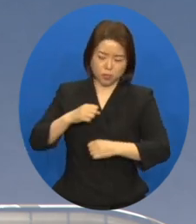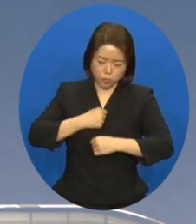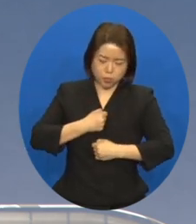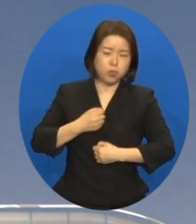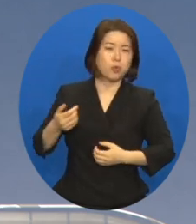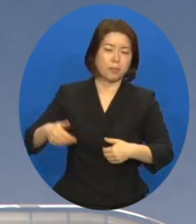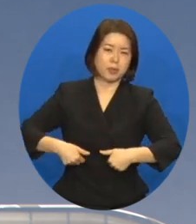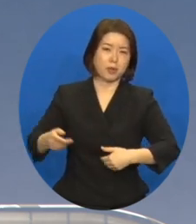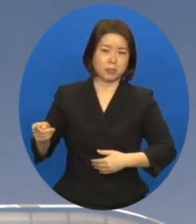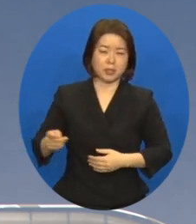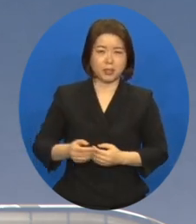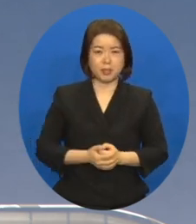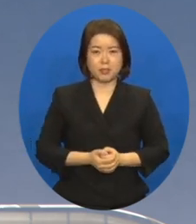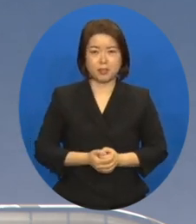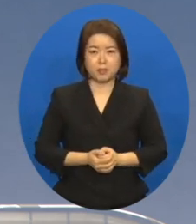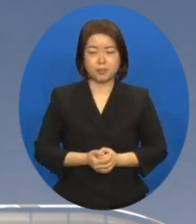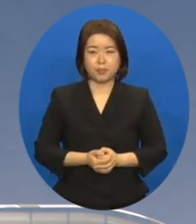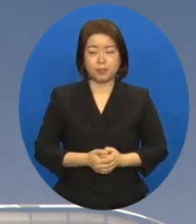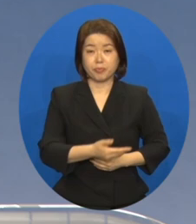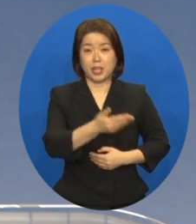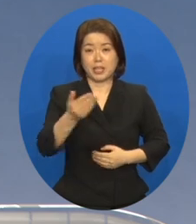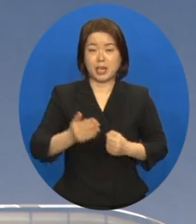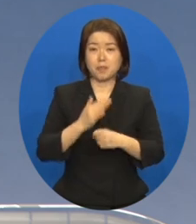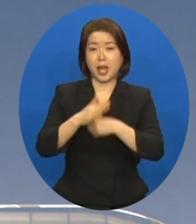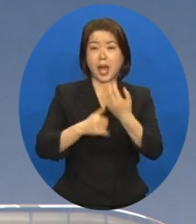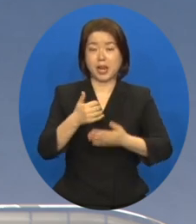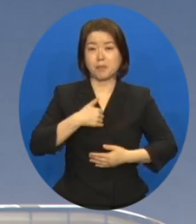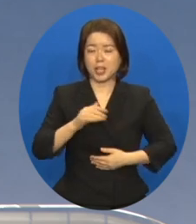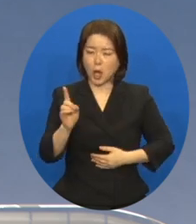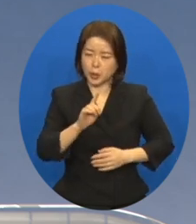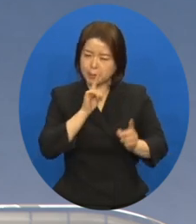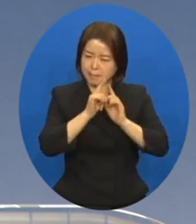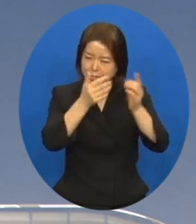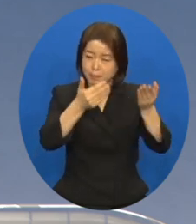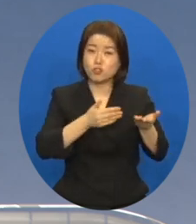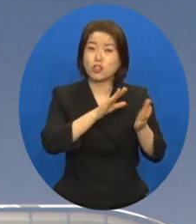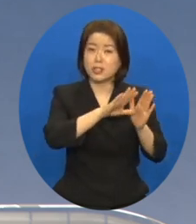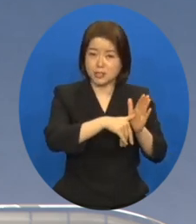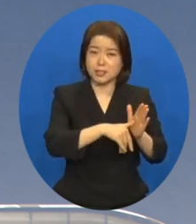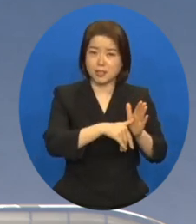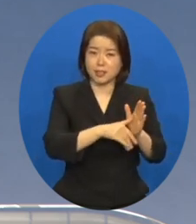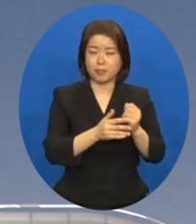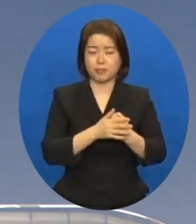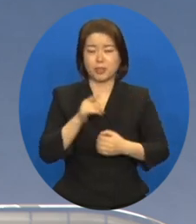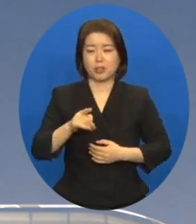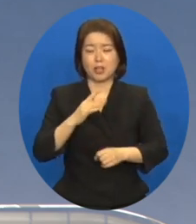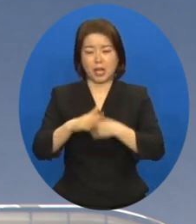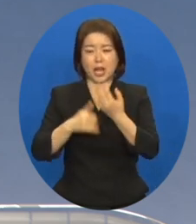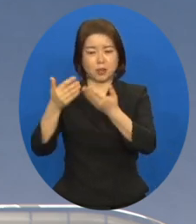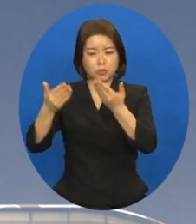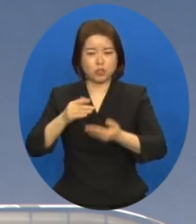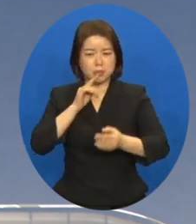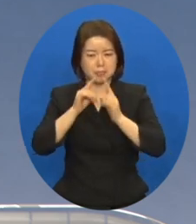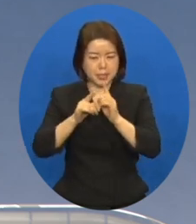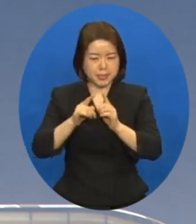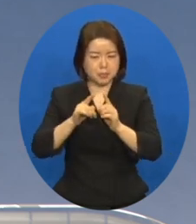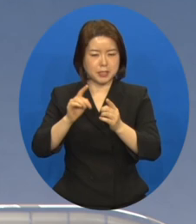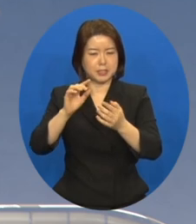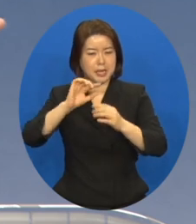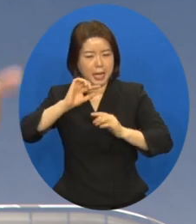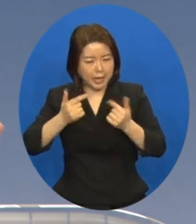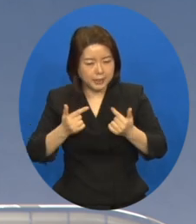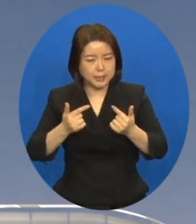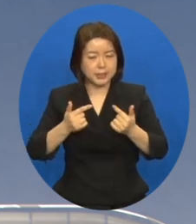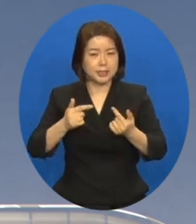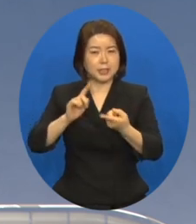합니다. 여러분, 하나님이 내게 어떤 말씀을 주셨을 때 그게 하나님이 주신 말씀인지 아닌지는